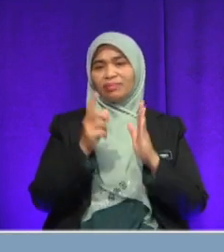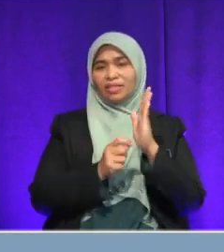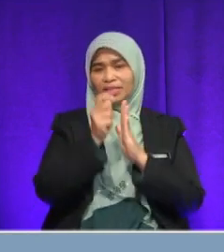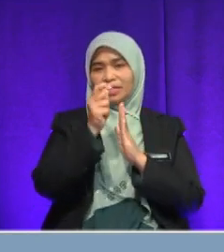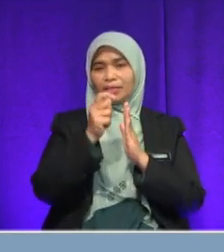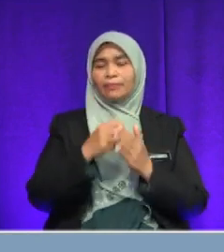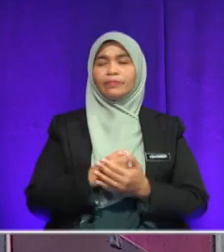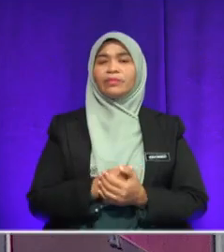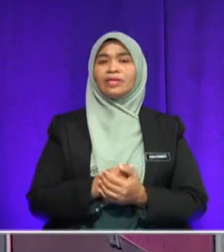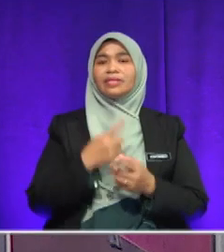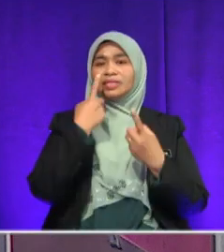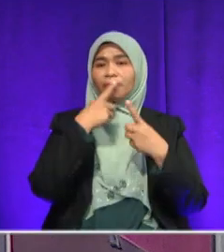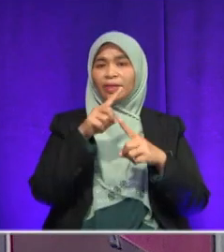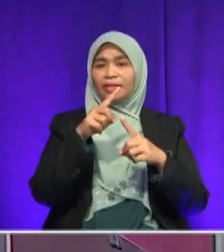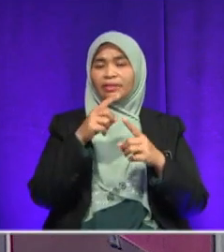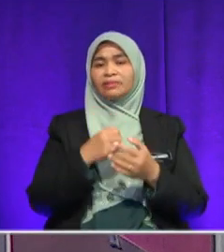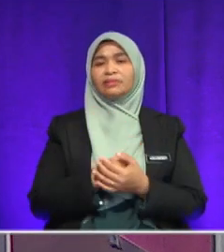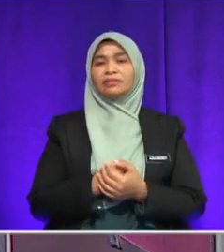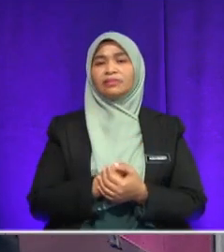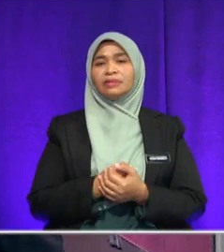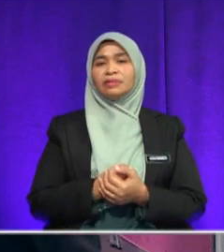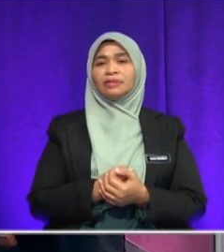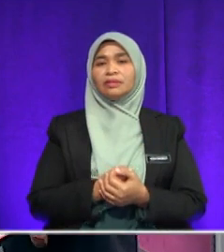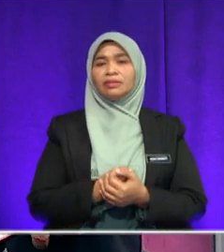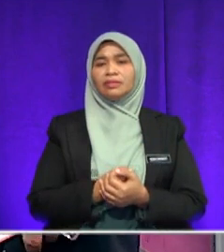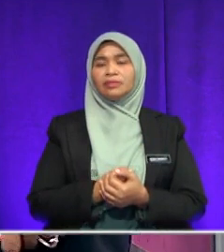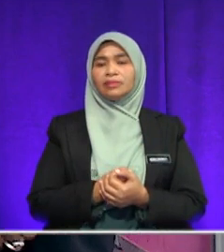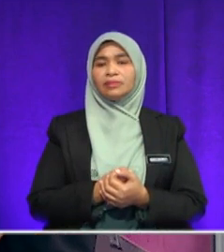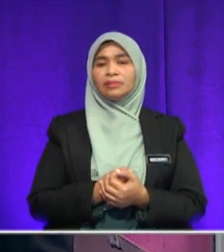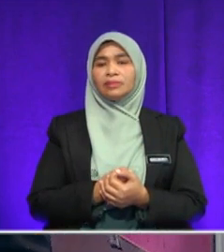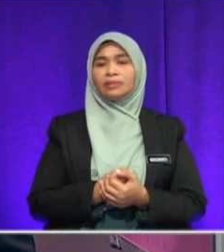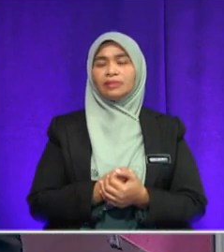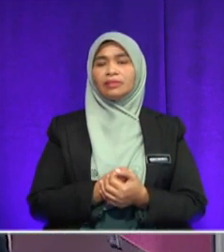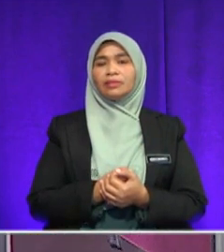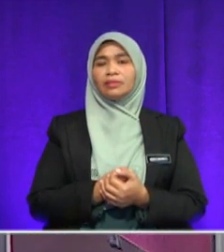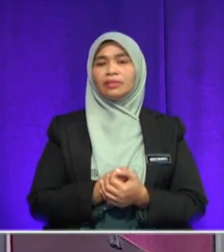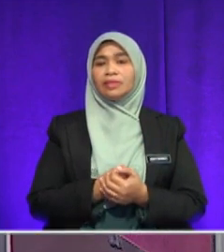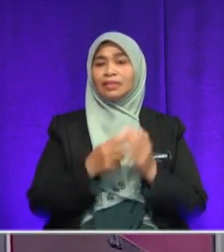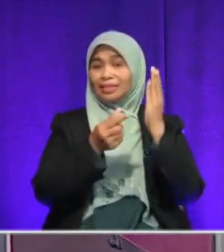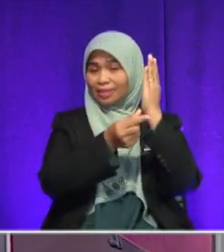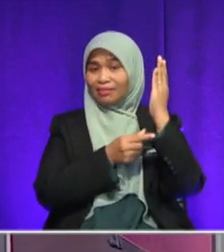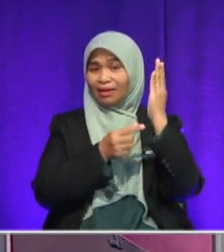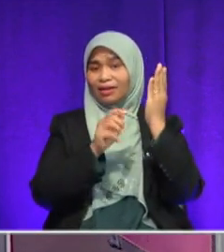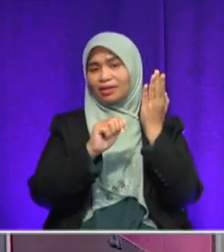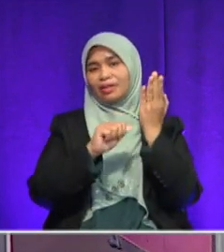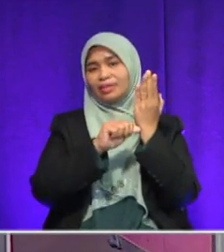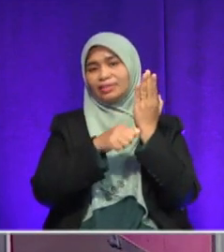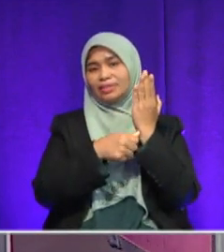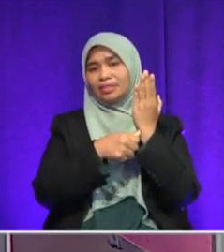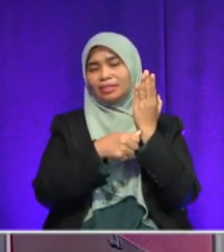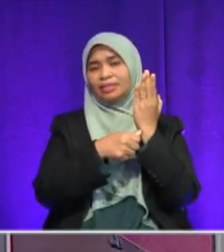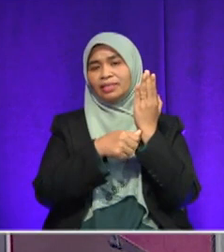betul lah. Jawapan dia, keyword kepada jawapan kita adalah C. Sebab apa? Sebab getah asli,